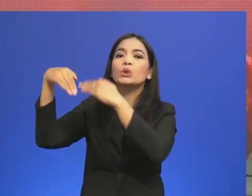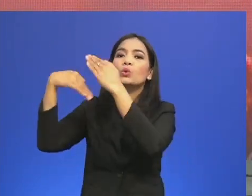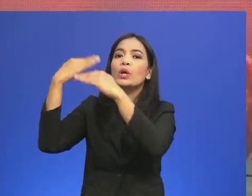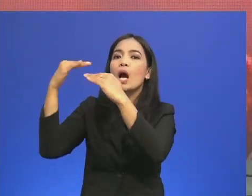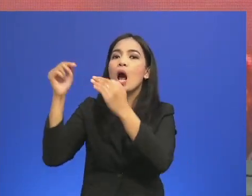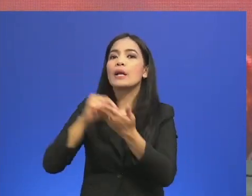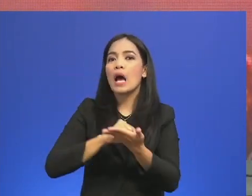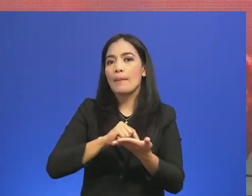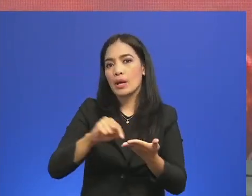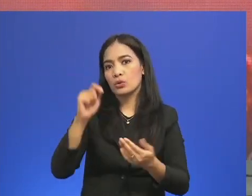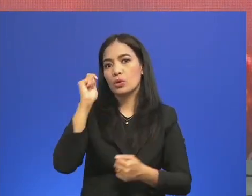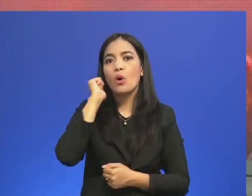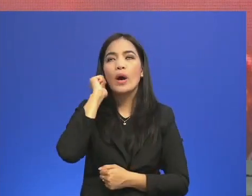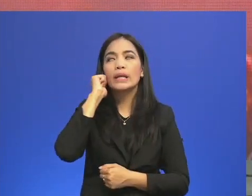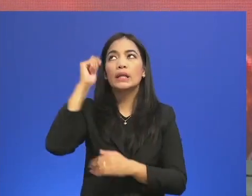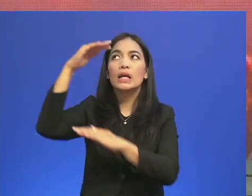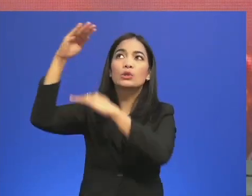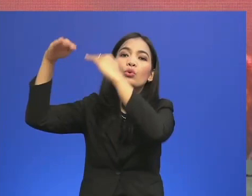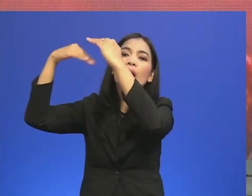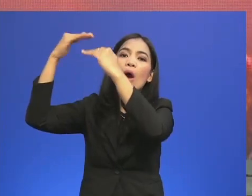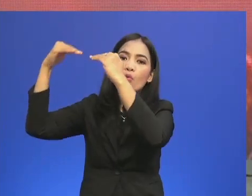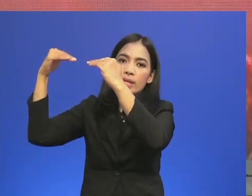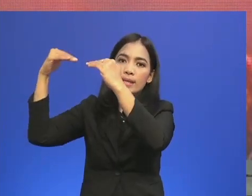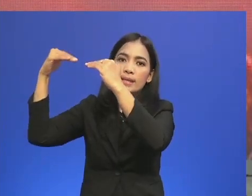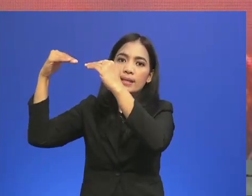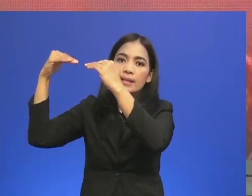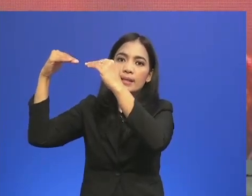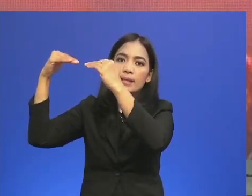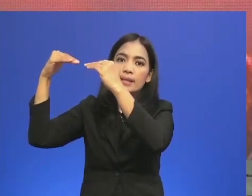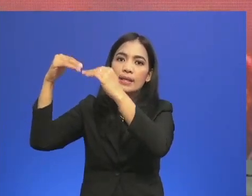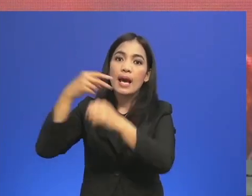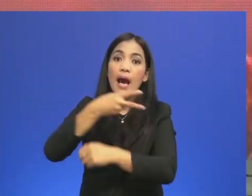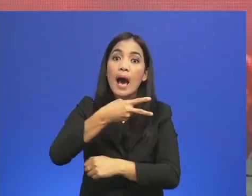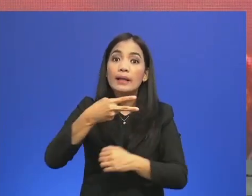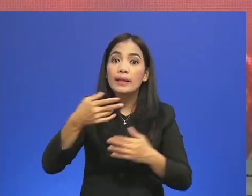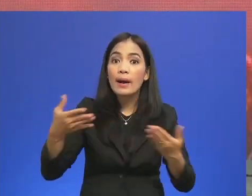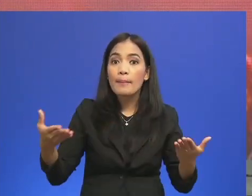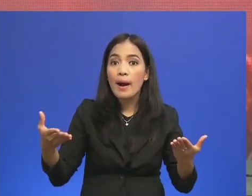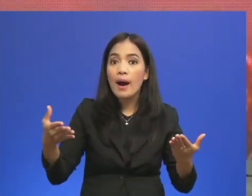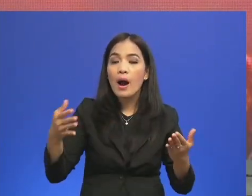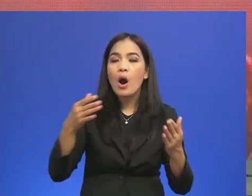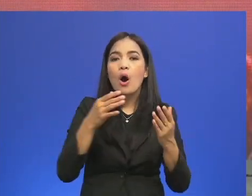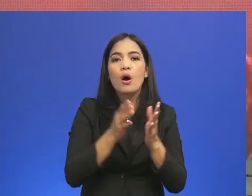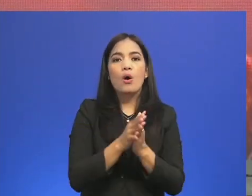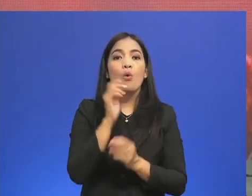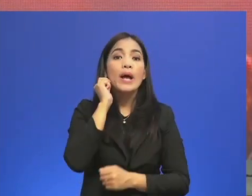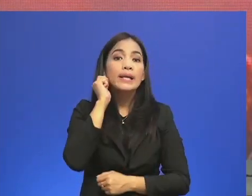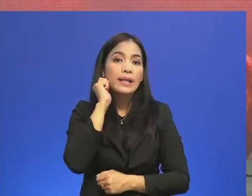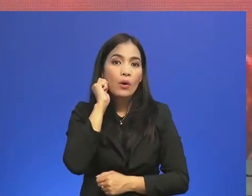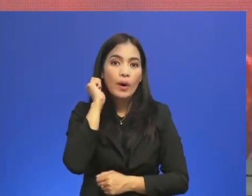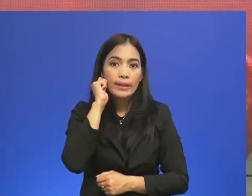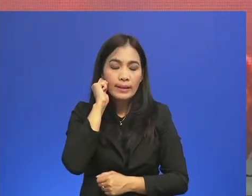Namanya juga wanita surgawi, artinya wanita-wanita yang